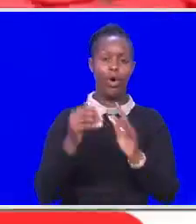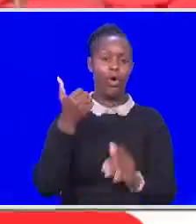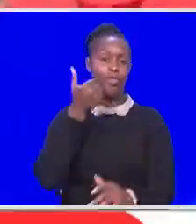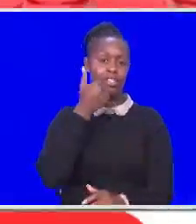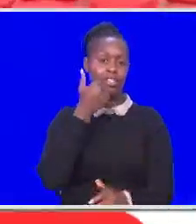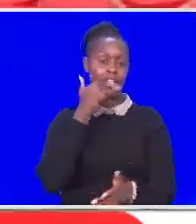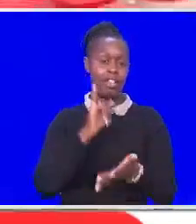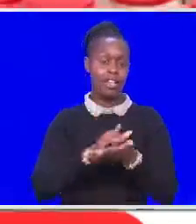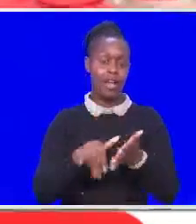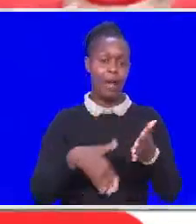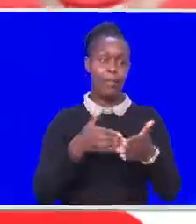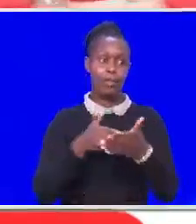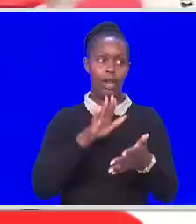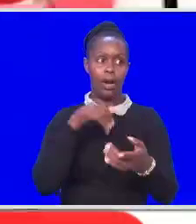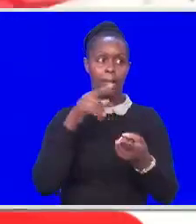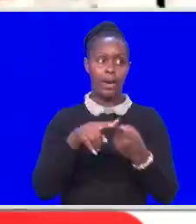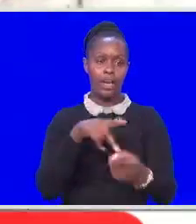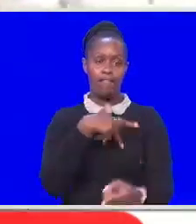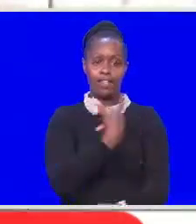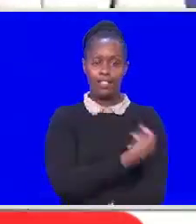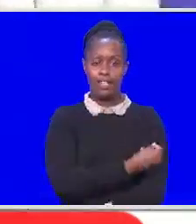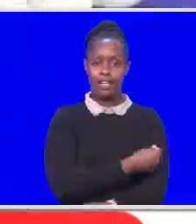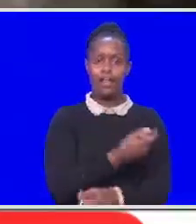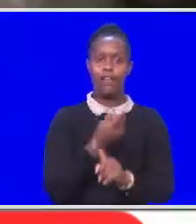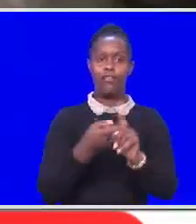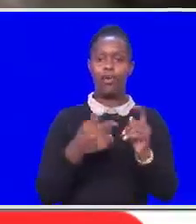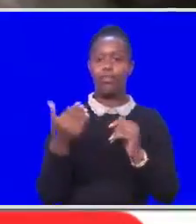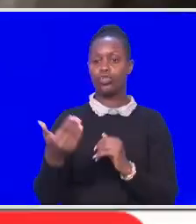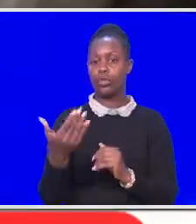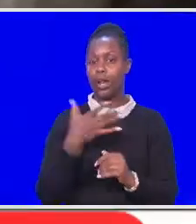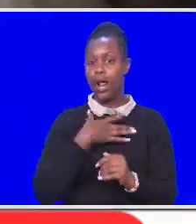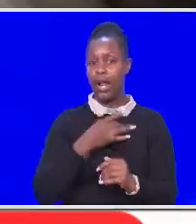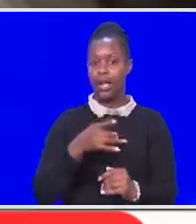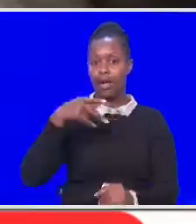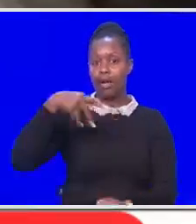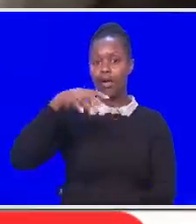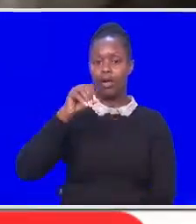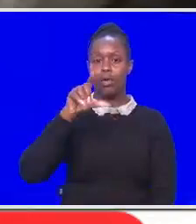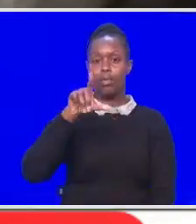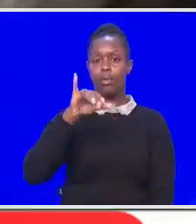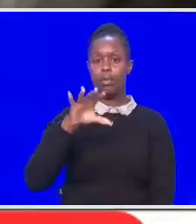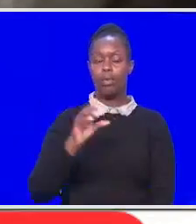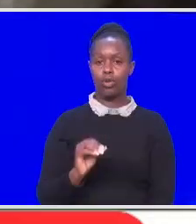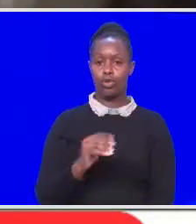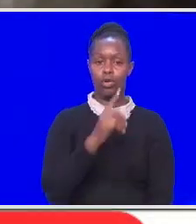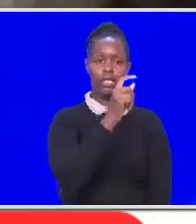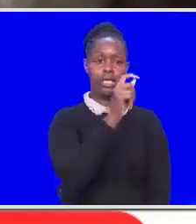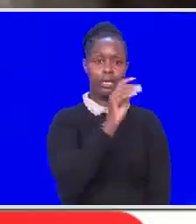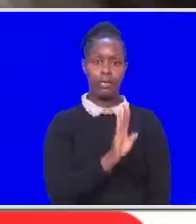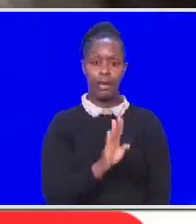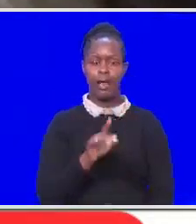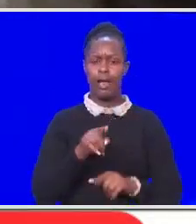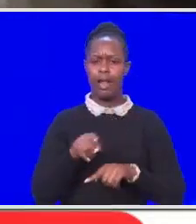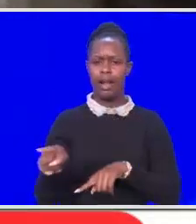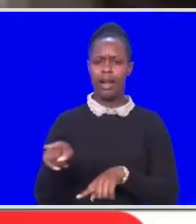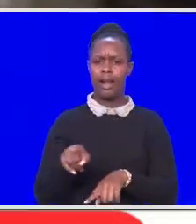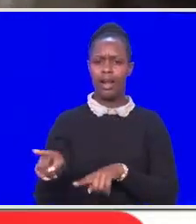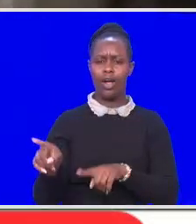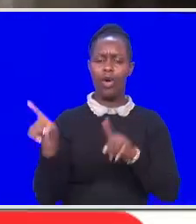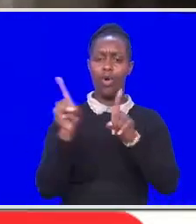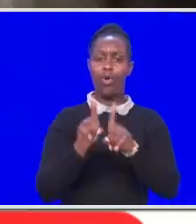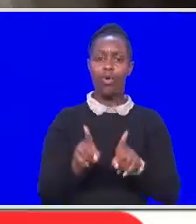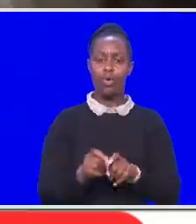na chanjo, hususan miongoni mwa watoto kama vile polio, kifua kikuu, kuhara, homa ya mapafu na